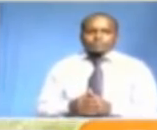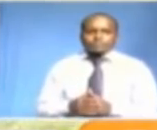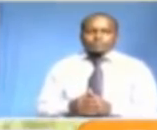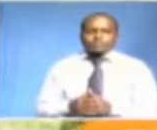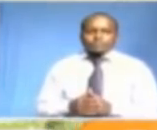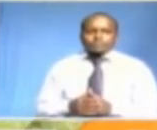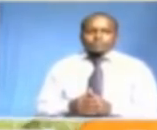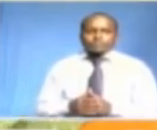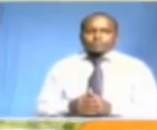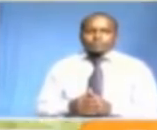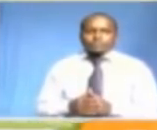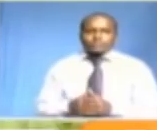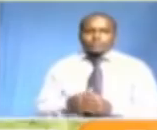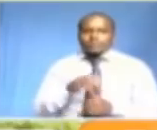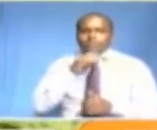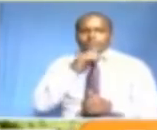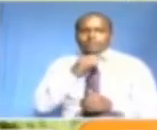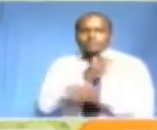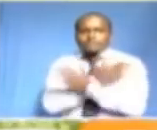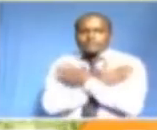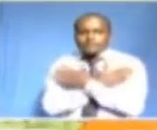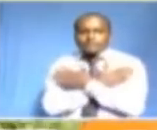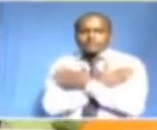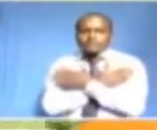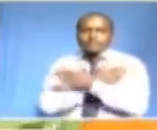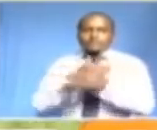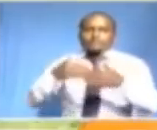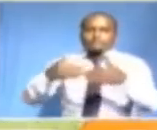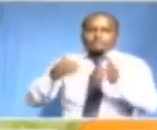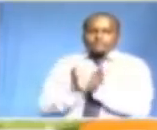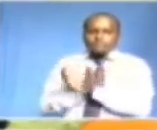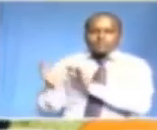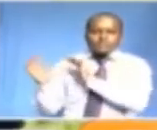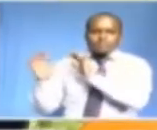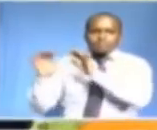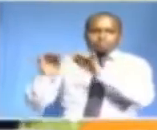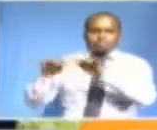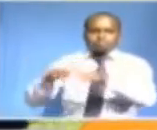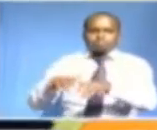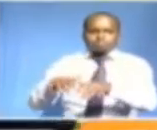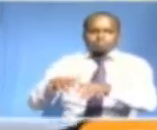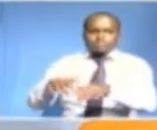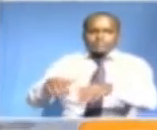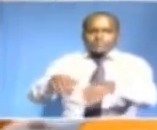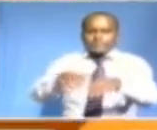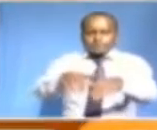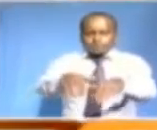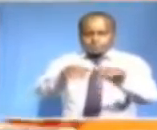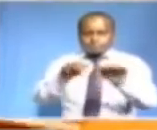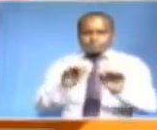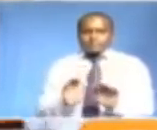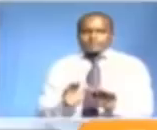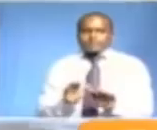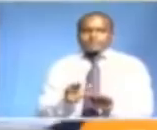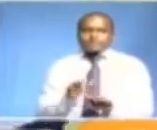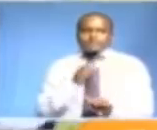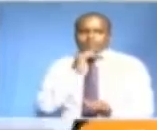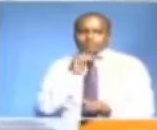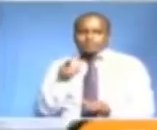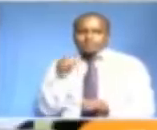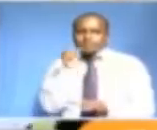Jamaa na marafiki wamejumuika hapa ili kumpa mkono wa buriani mwenda zake David Mwai mwenye umri wa